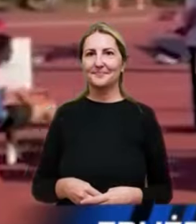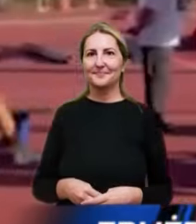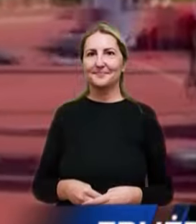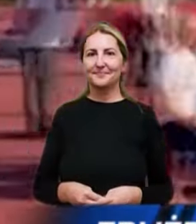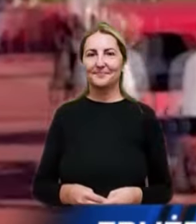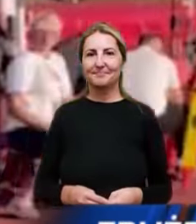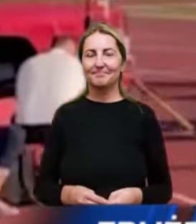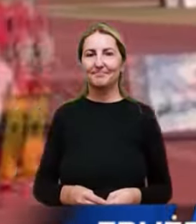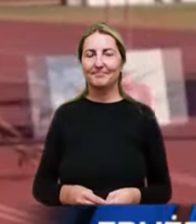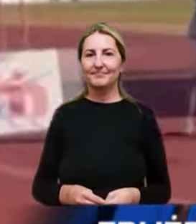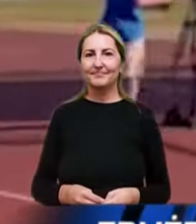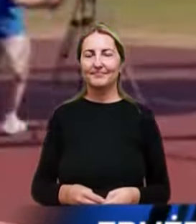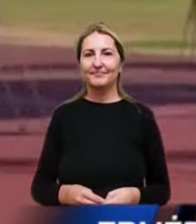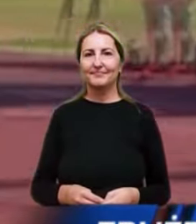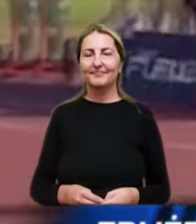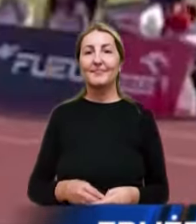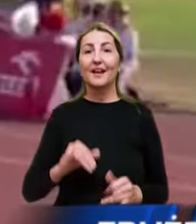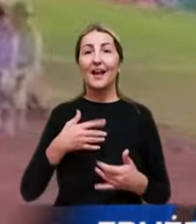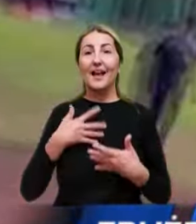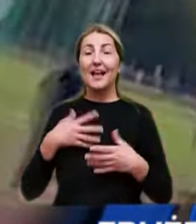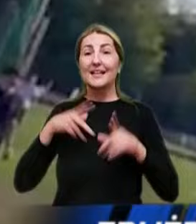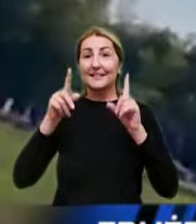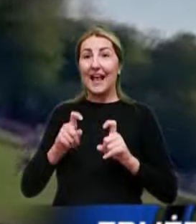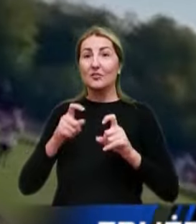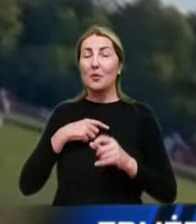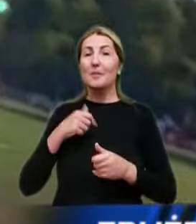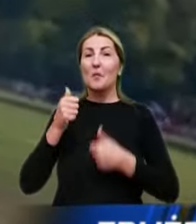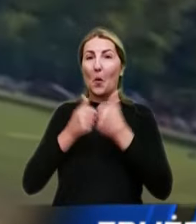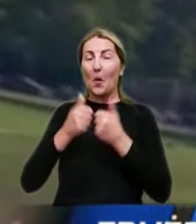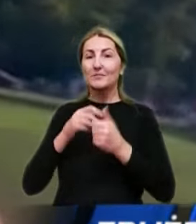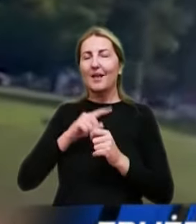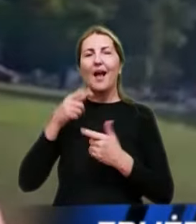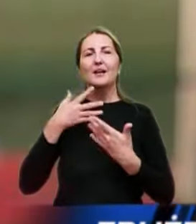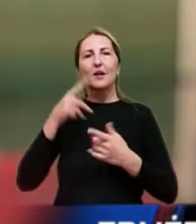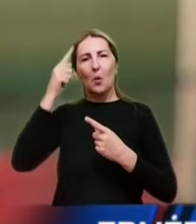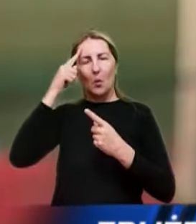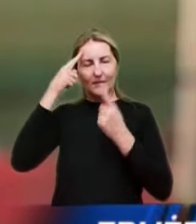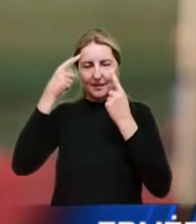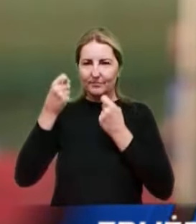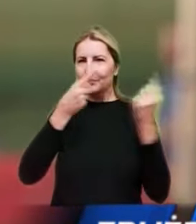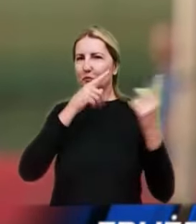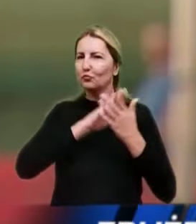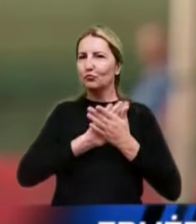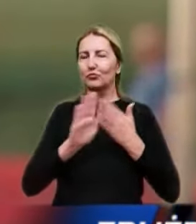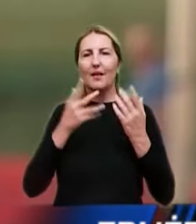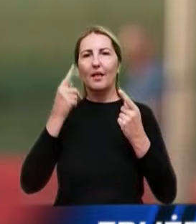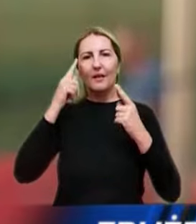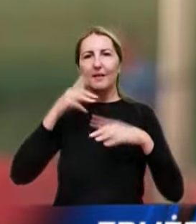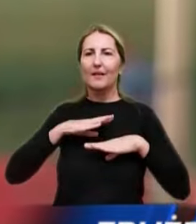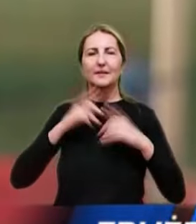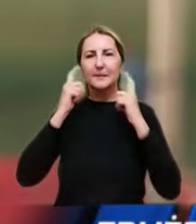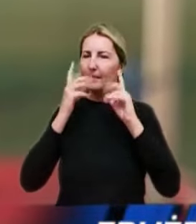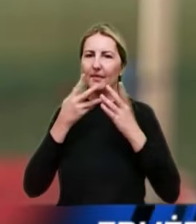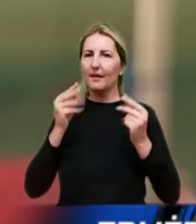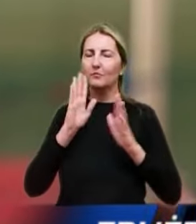Jak zacząłem już skakać w konkursie, to naprawdę chciałem czystą głowę, z szczęśliwym podejściem, nie stresować się na spokojnie,